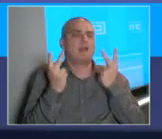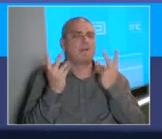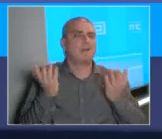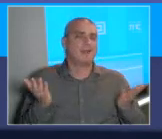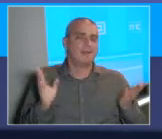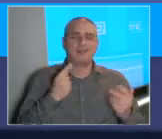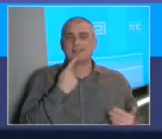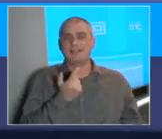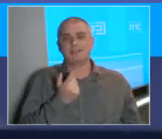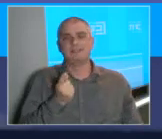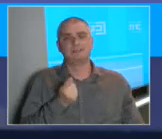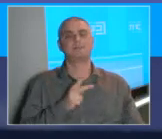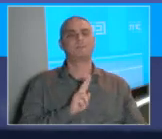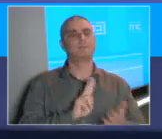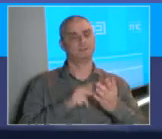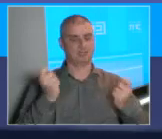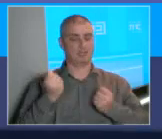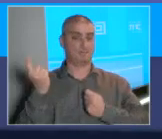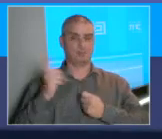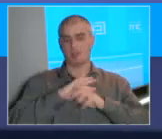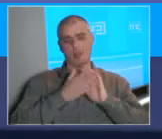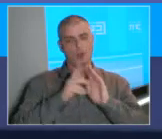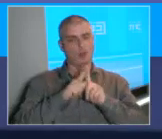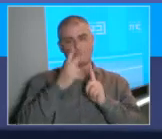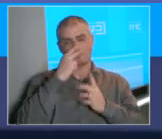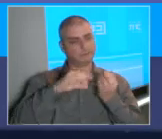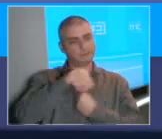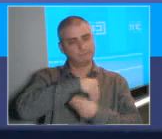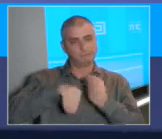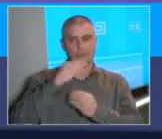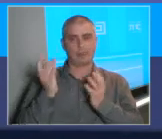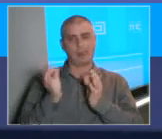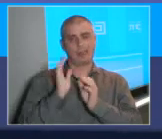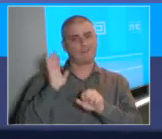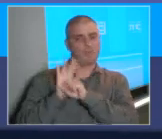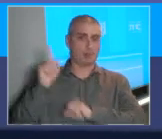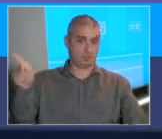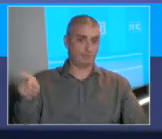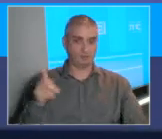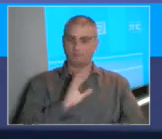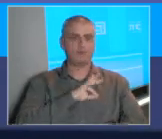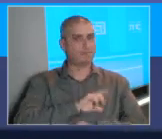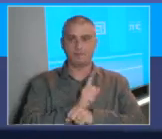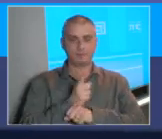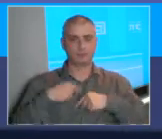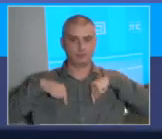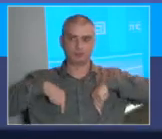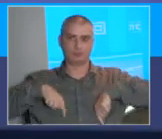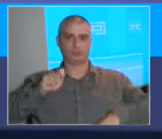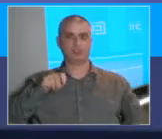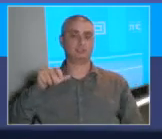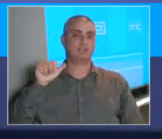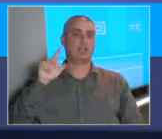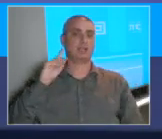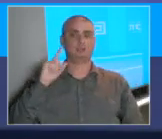איך נאמר, מצדיק את הקמפיין שלו על כך שהכל תפור סביב העניינים שלו, ומרוויח מיידי ממש הוא יושב ראש הכנסת אדלשטיין,